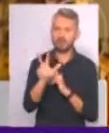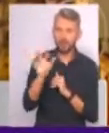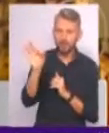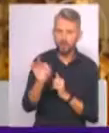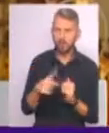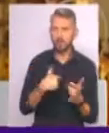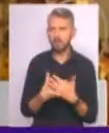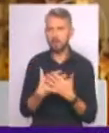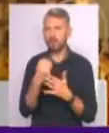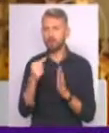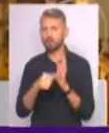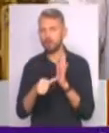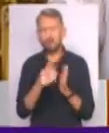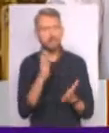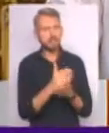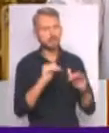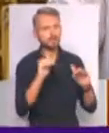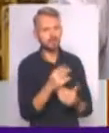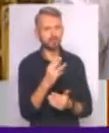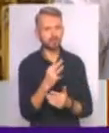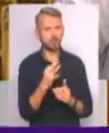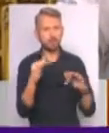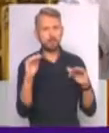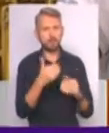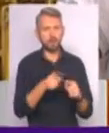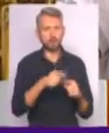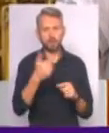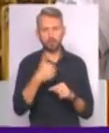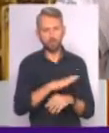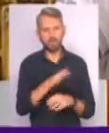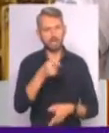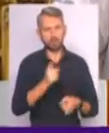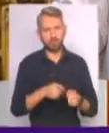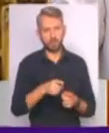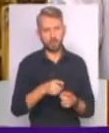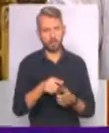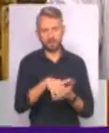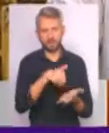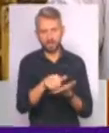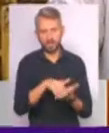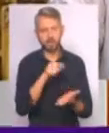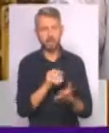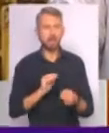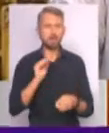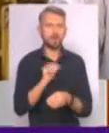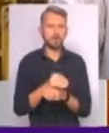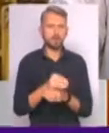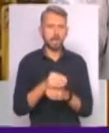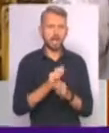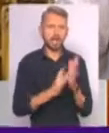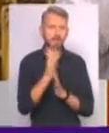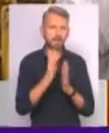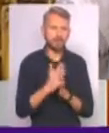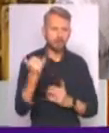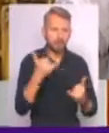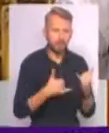мені здається 60. Є ще менше, але менше. Это уже не натуральное сливочное масло, там добавлены растительные масла, может